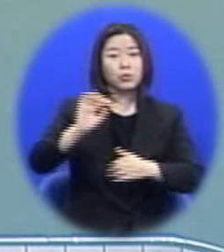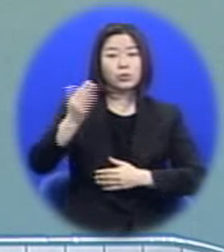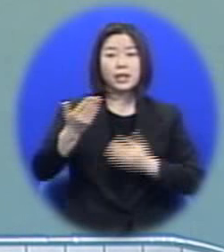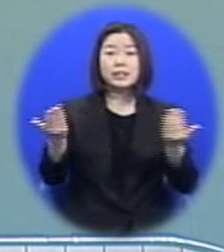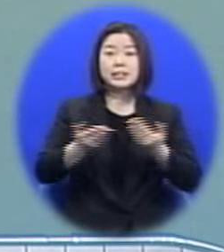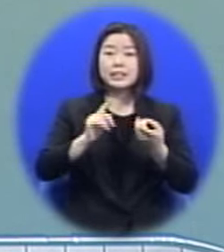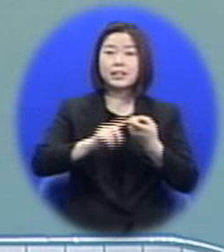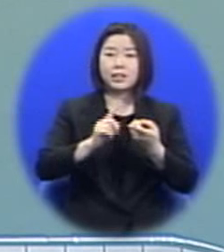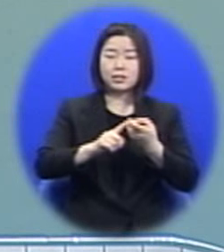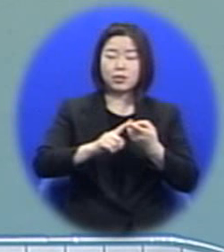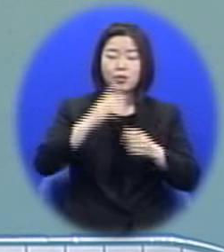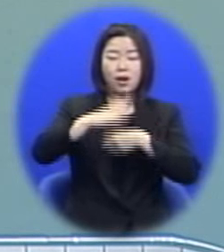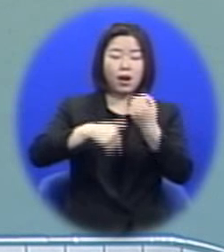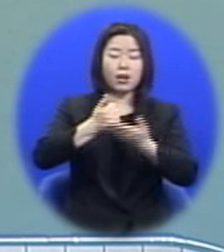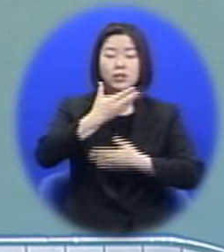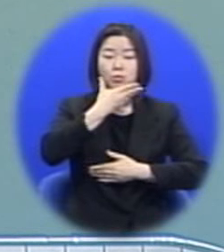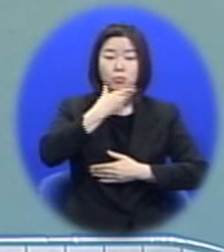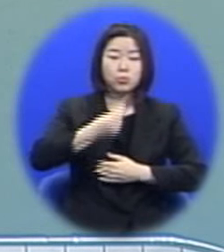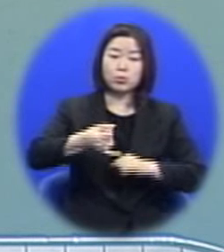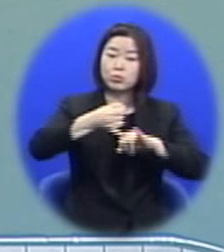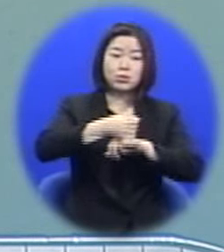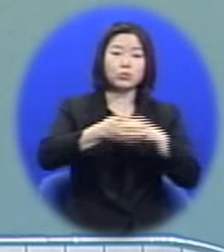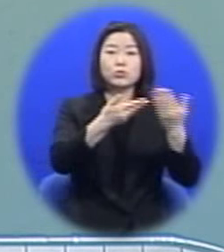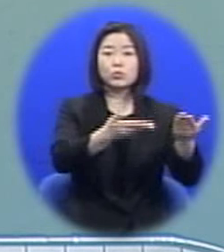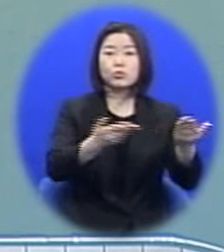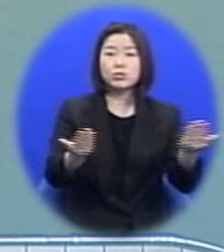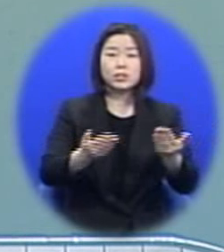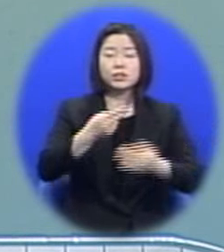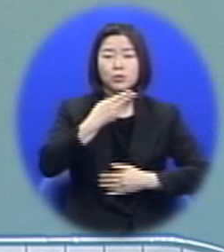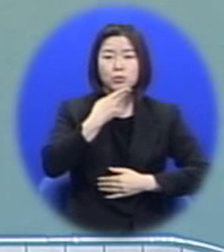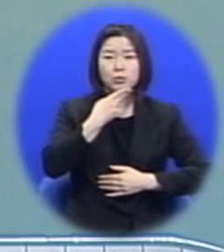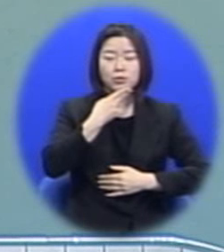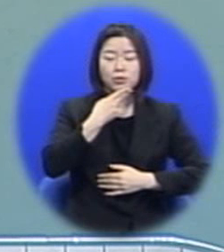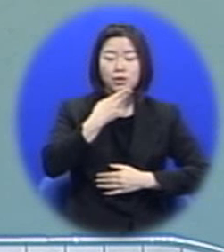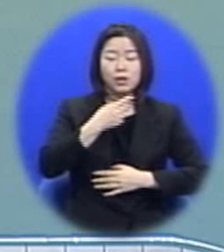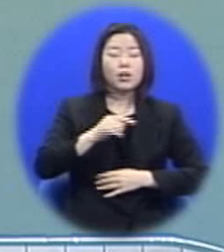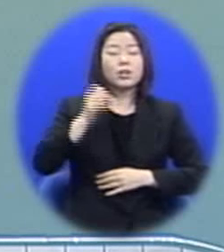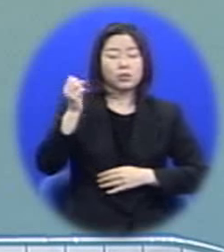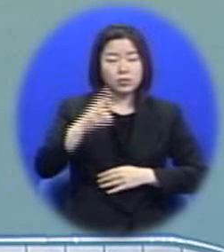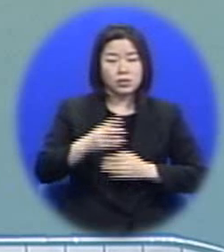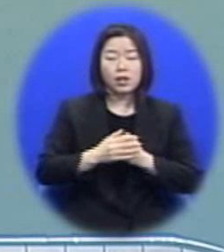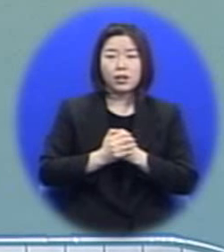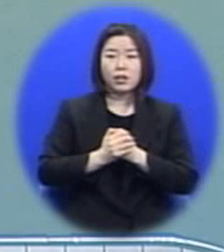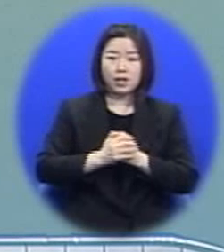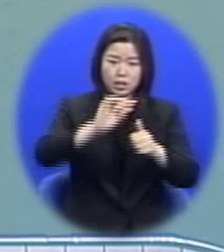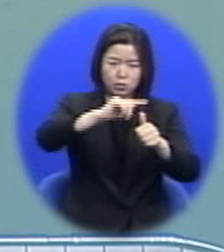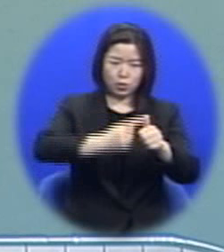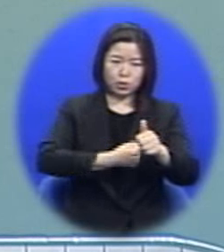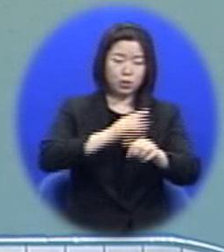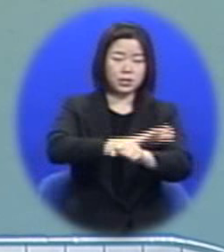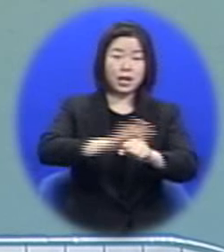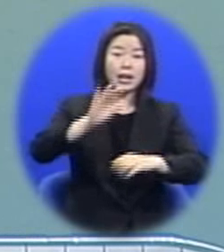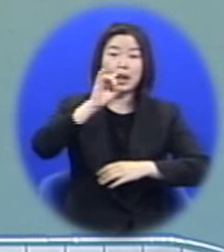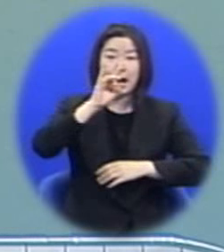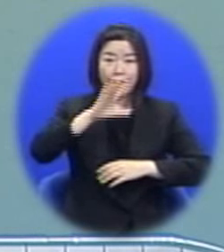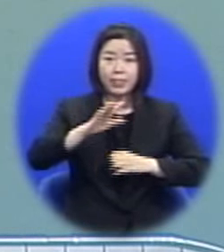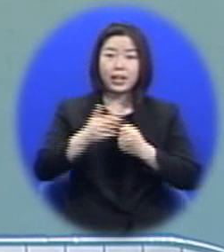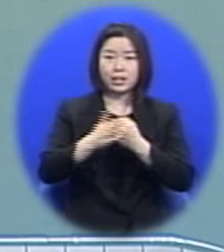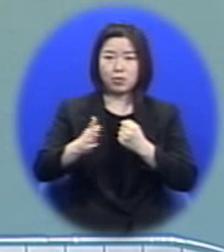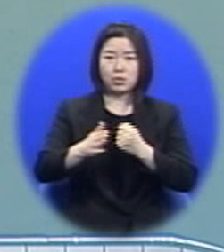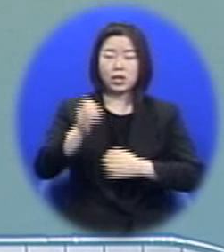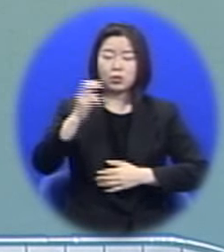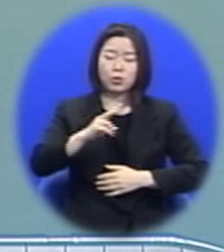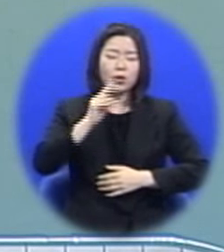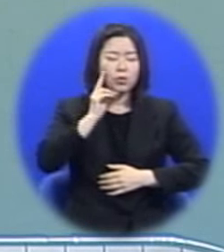굳이 복을 약속하실 이유가 뭐가 있겠습니까? 안 되는 일이니까. 저절로는 잘 안 되는 일이니까. 너무 힘든